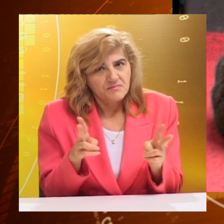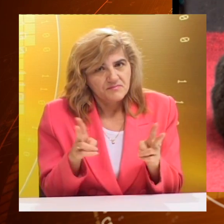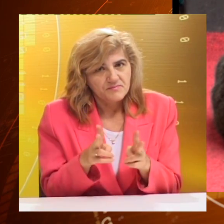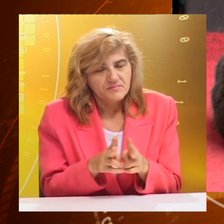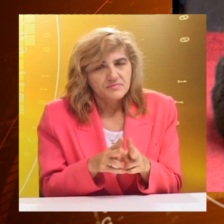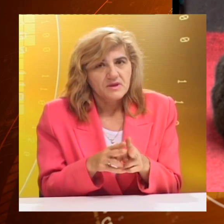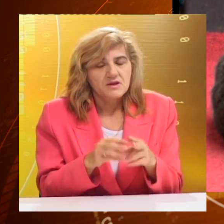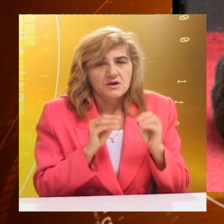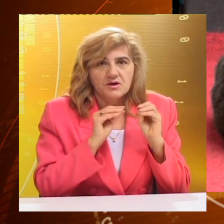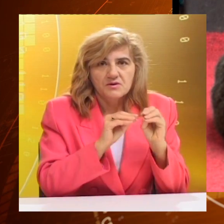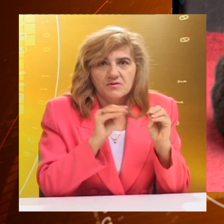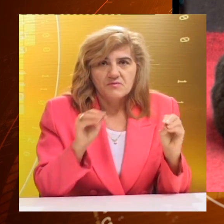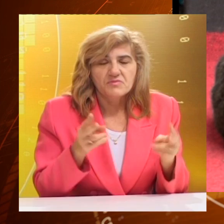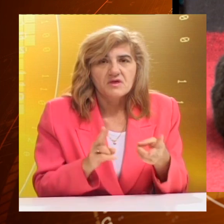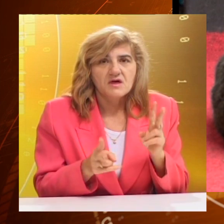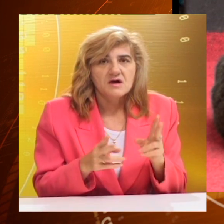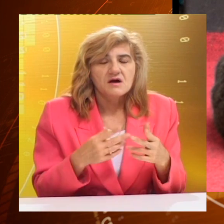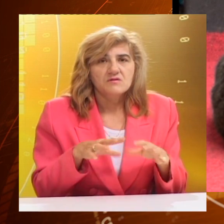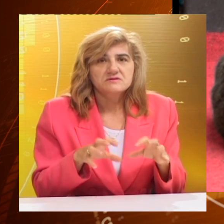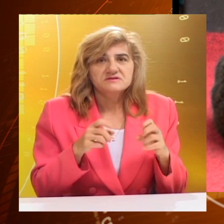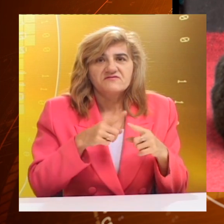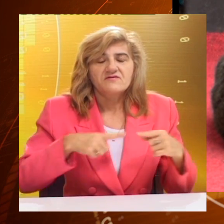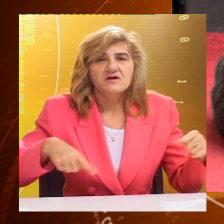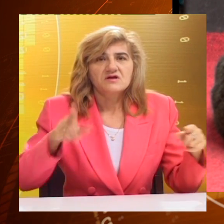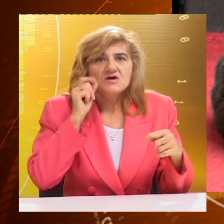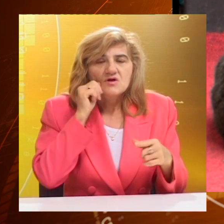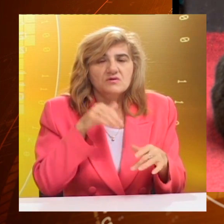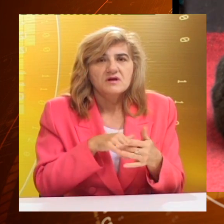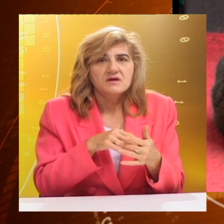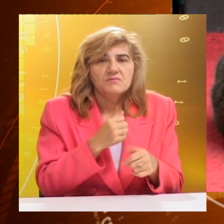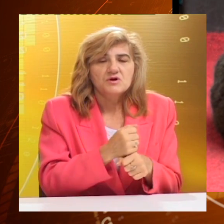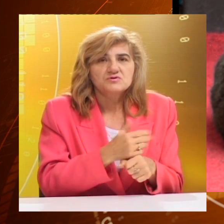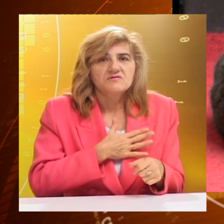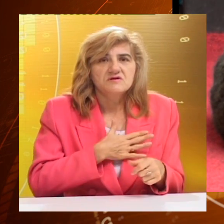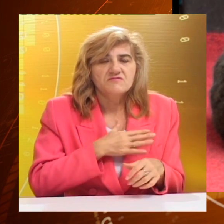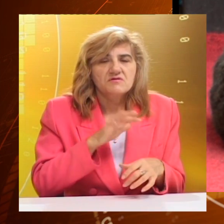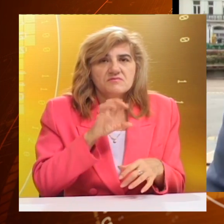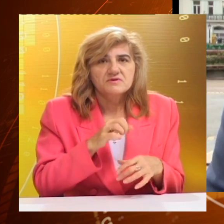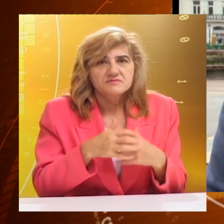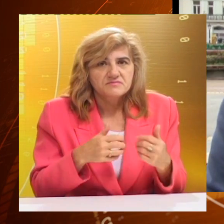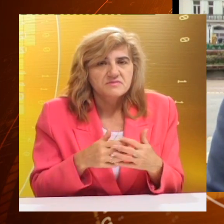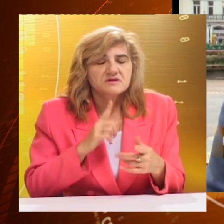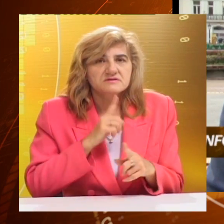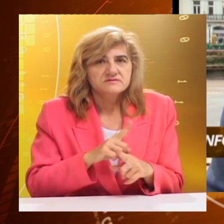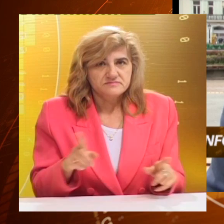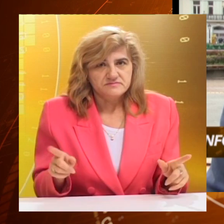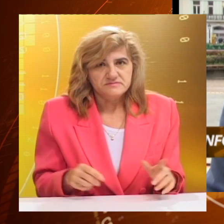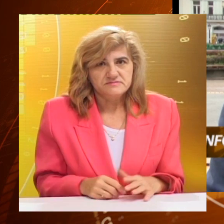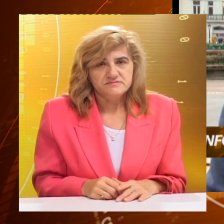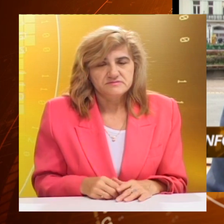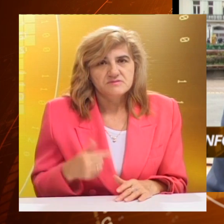najmanju moguću meru organizovanjem edukacija koje imaju za cilj podizanje svesti građana i sterilizacijom životinja. Trebalo nekako da se